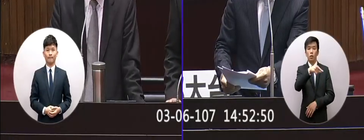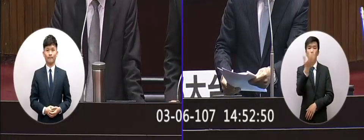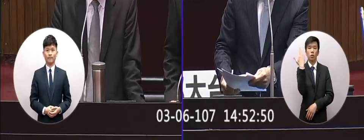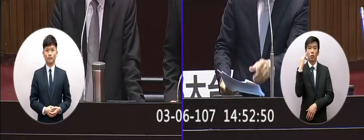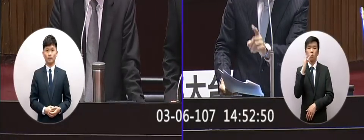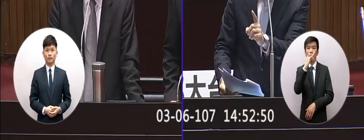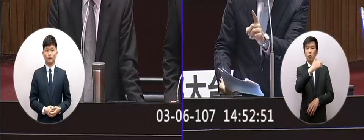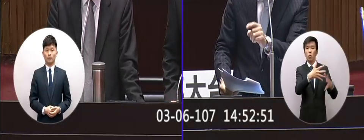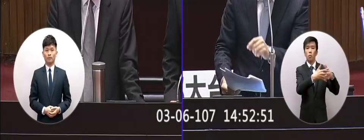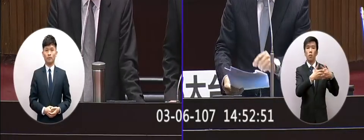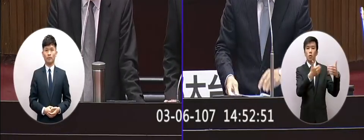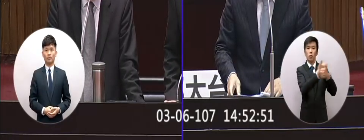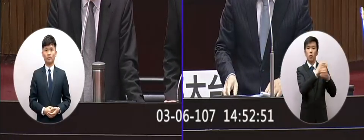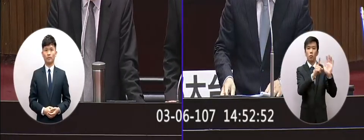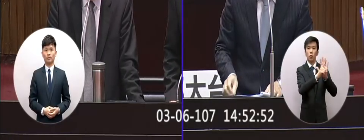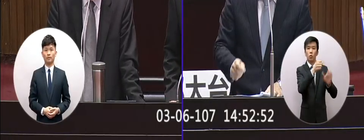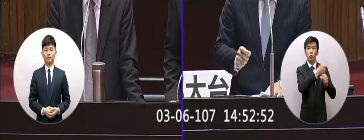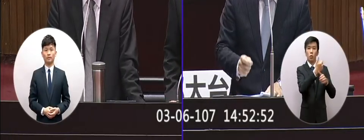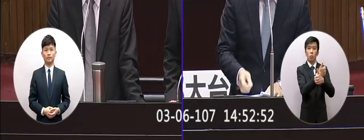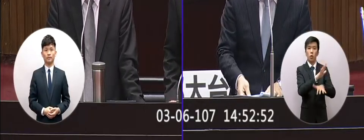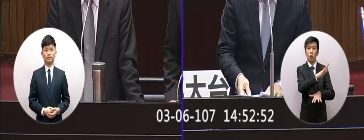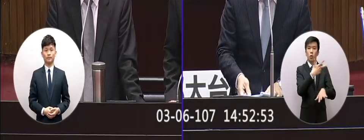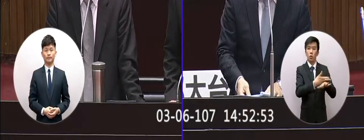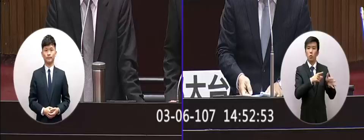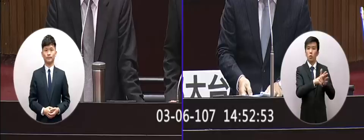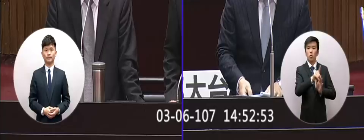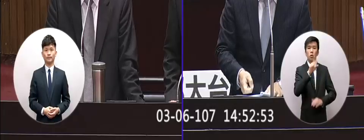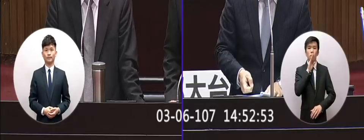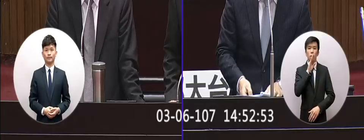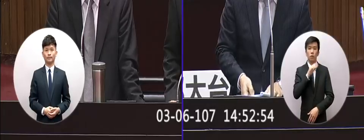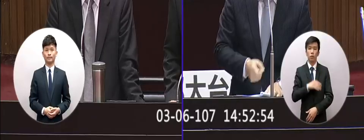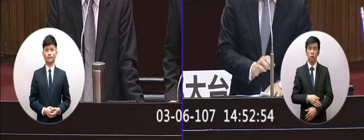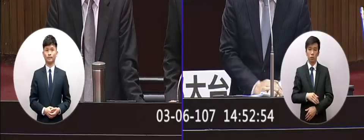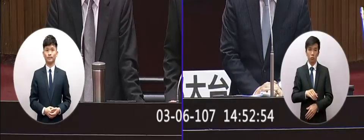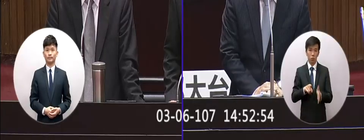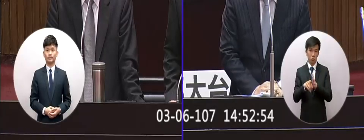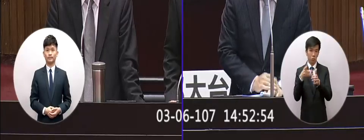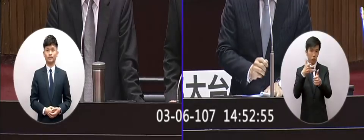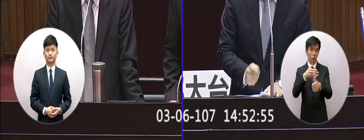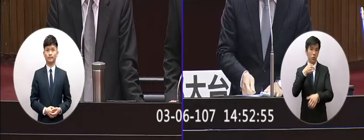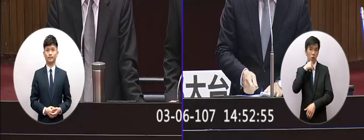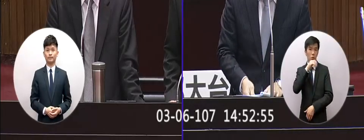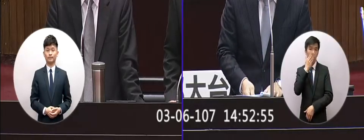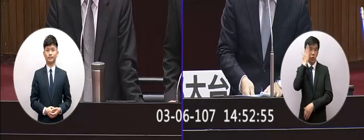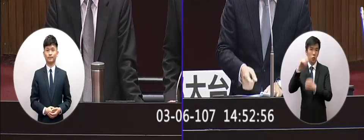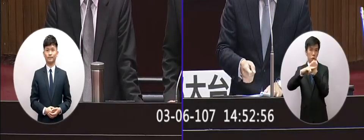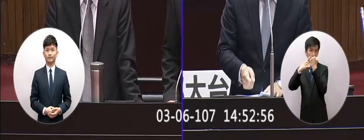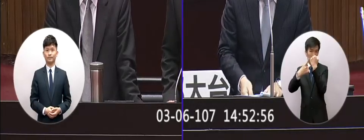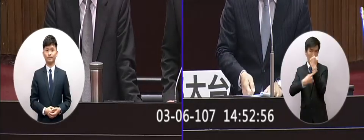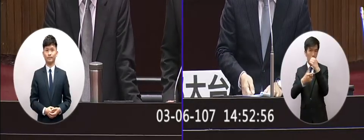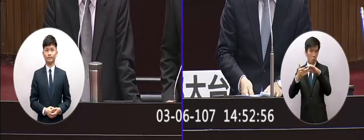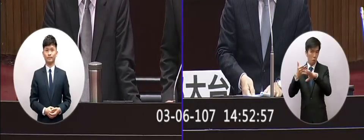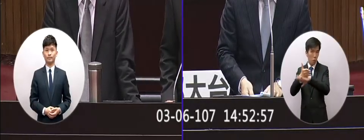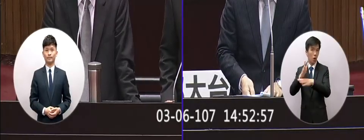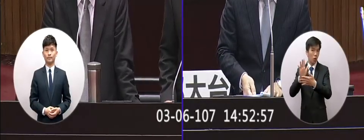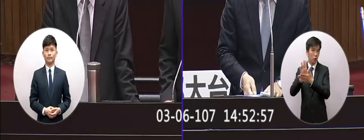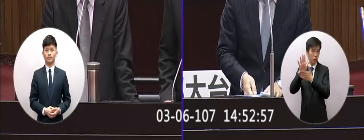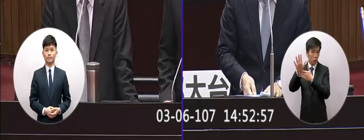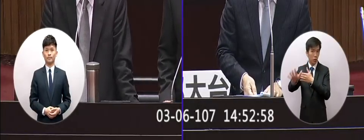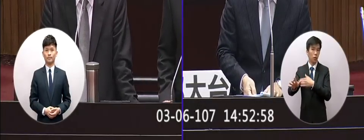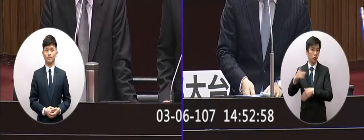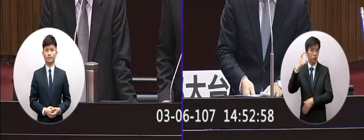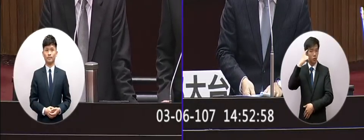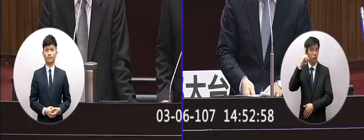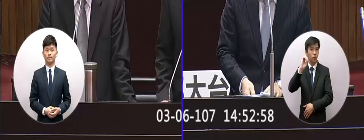表，你也是专家了。我直接切入一个重点：台湾旅行法通过之后，象征的台美高层